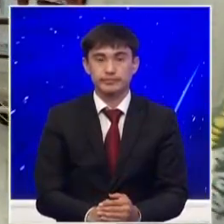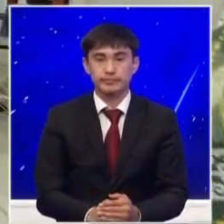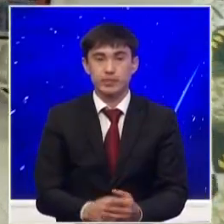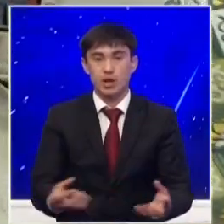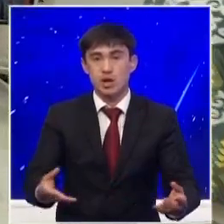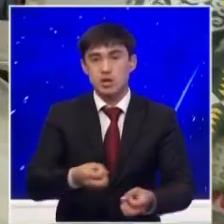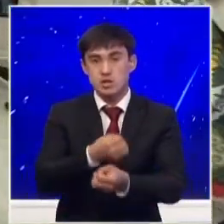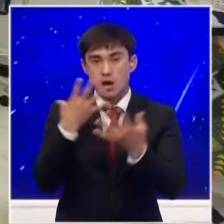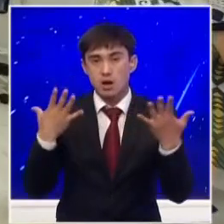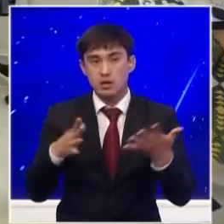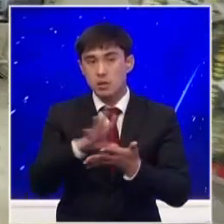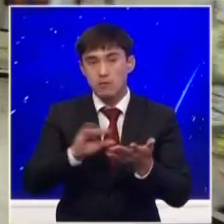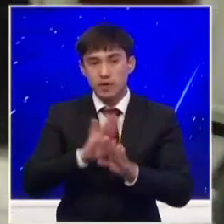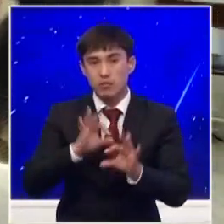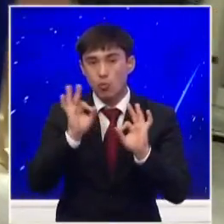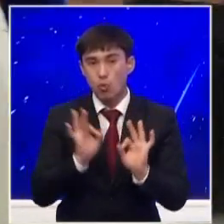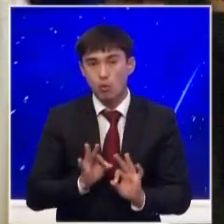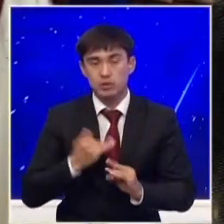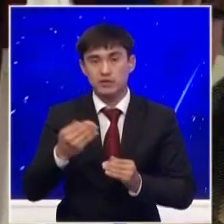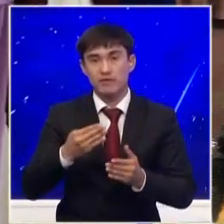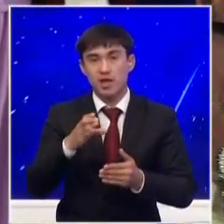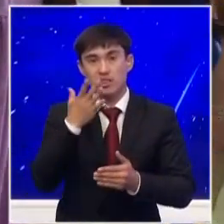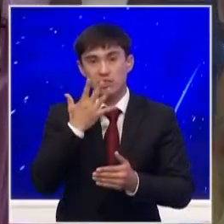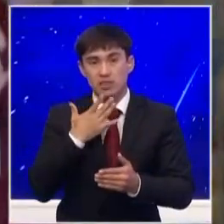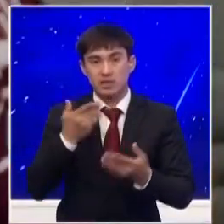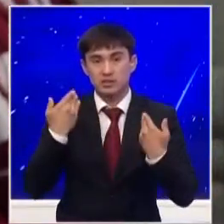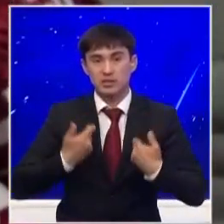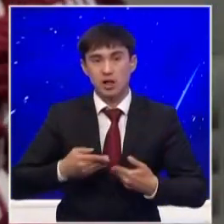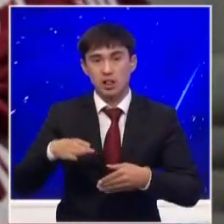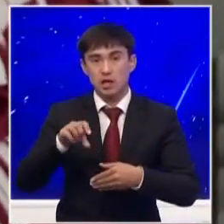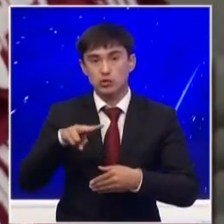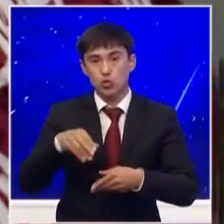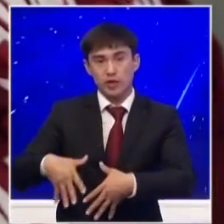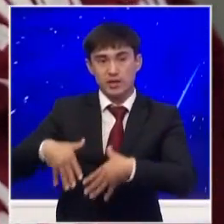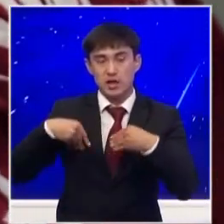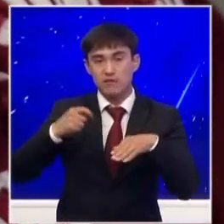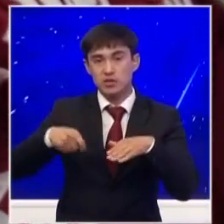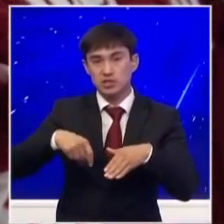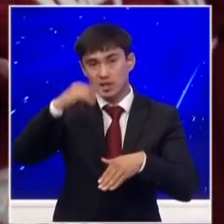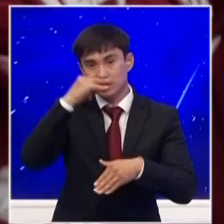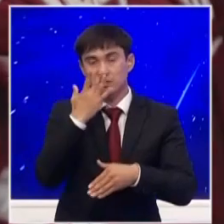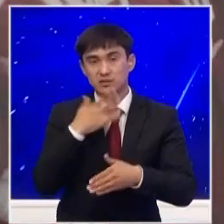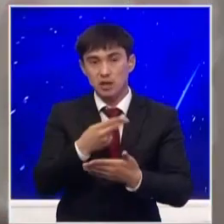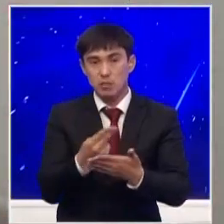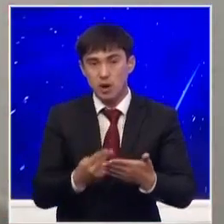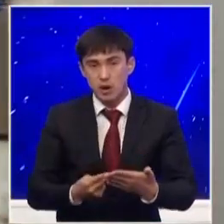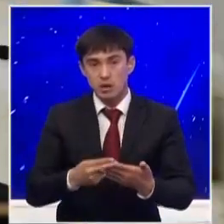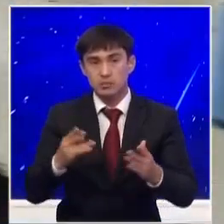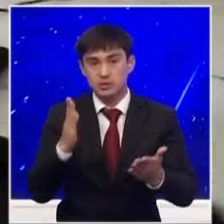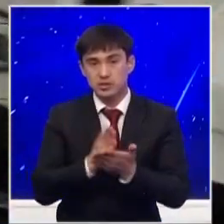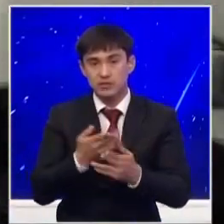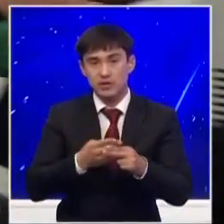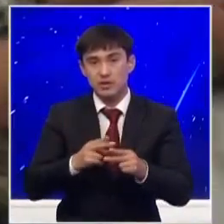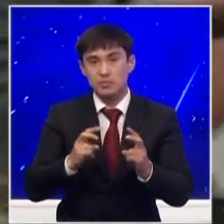Яркие, колоритные и неповторимые образы в этностиле, а также лоскутные одеяла, вышитые казахским национальным орнаментом, создают в